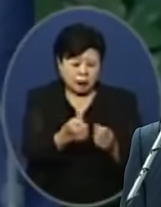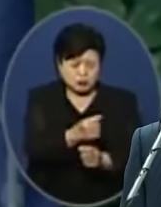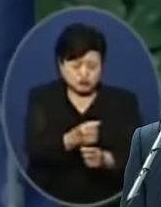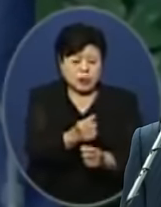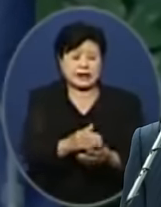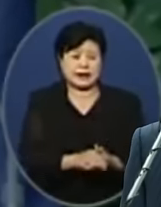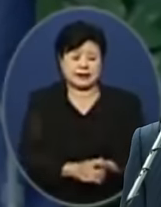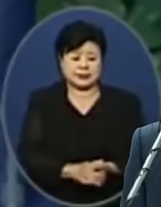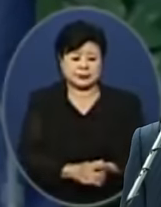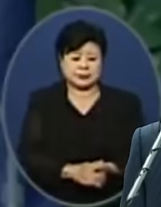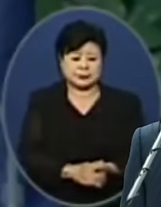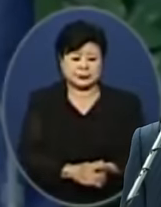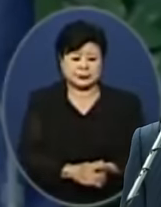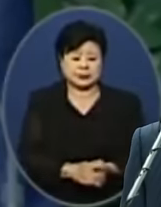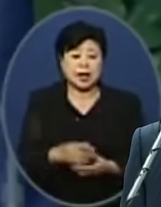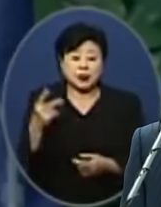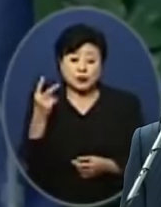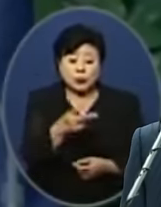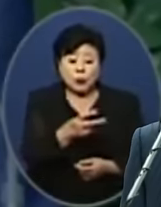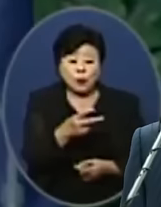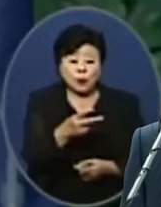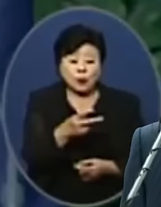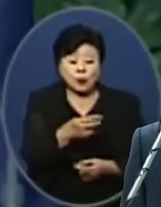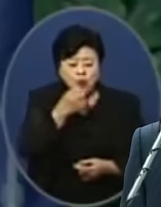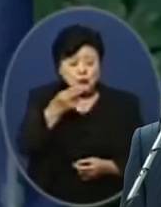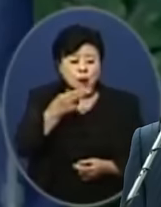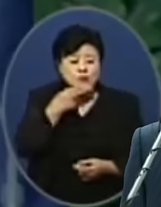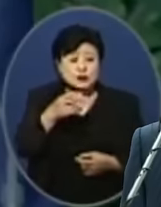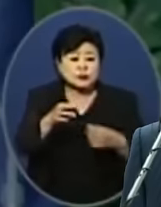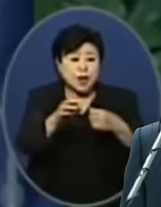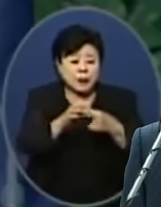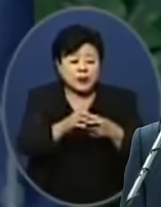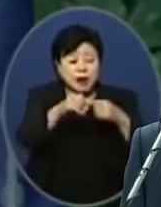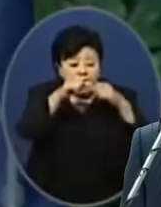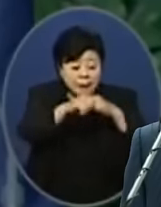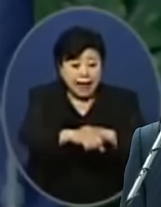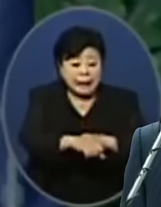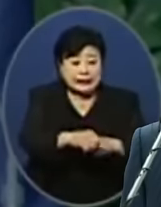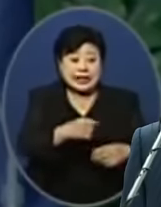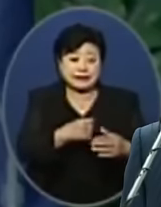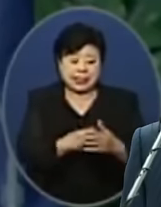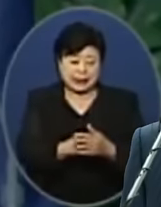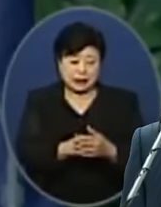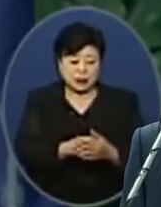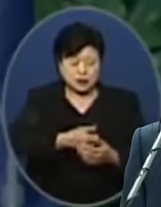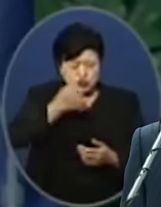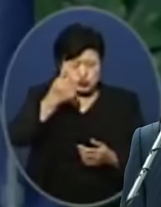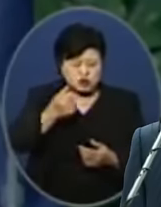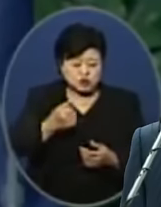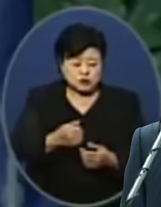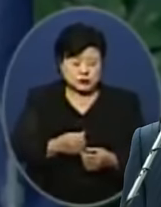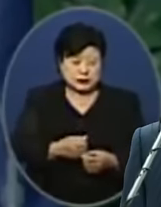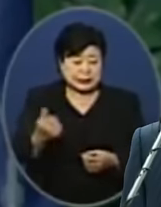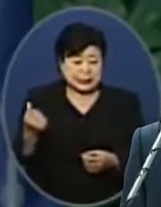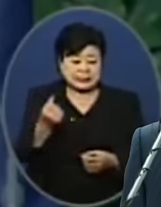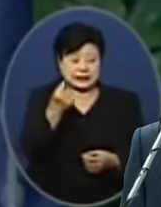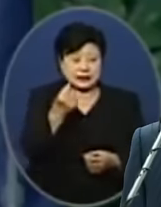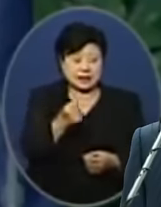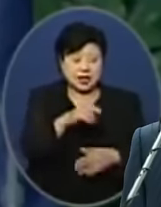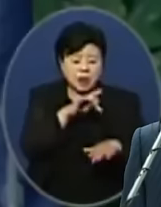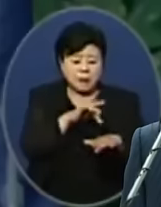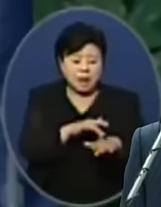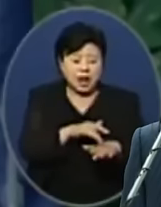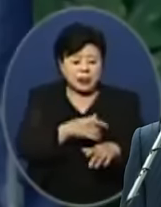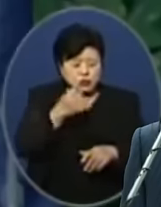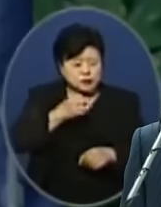묶어놓아요. 그리고 꿈이 없으면 망하니까 꿈을 자꾸 제합니다. 마귀는 와서